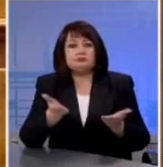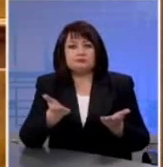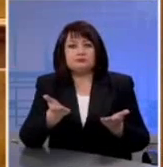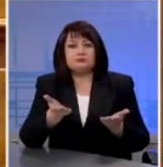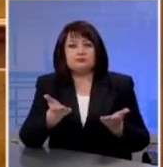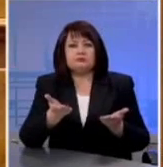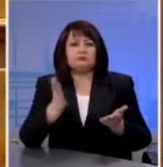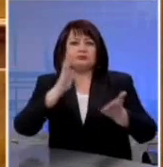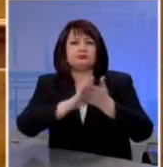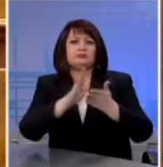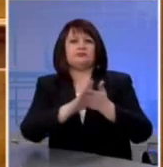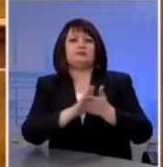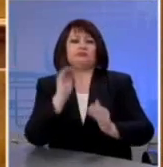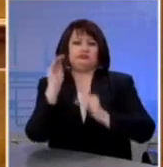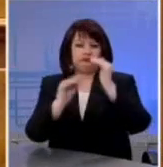τα δημοσιεύματα στη Βουλή,